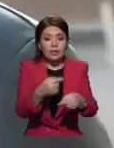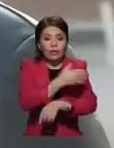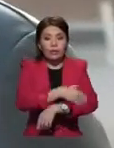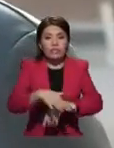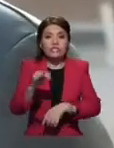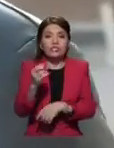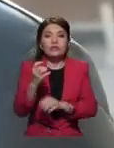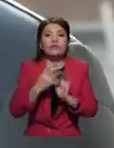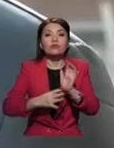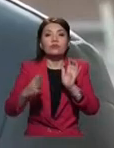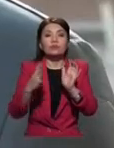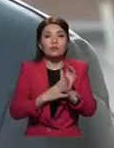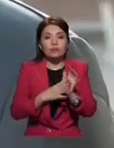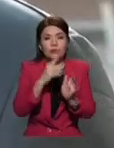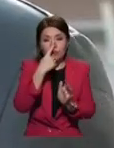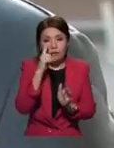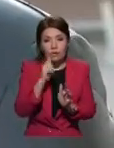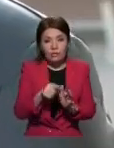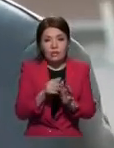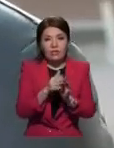99-шы үйдің сырт қасбеті